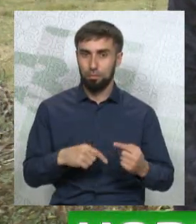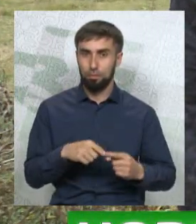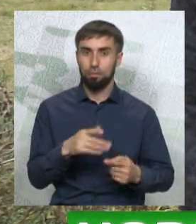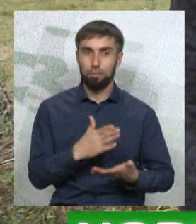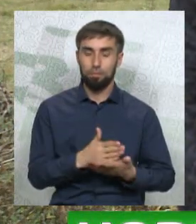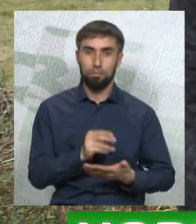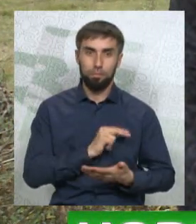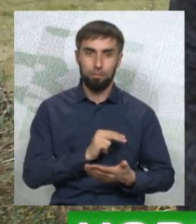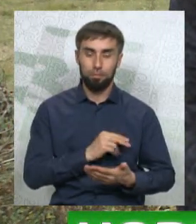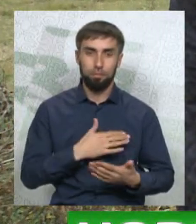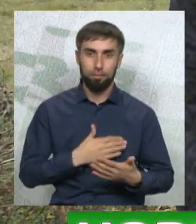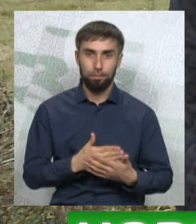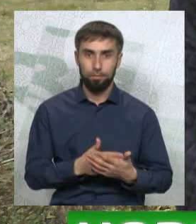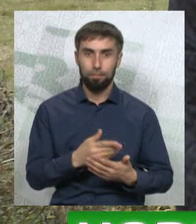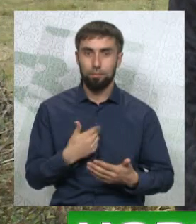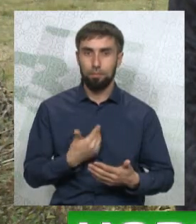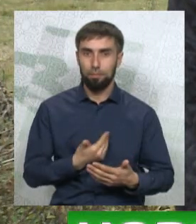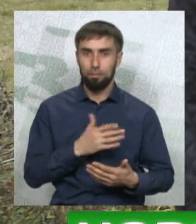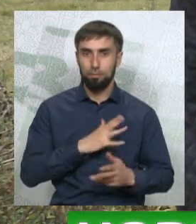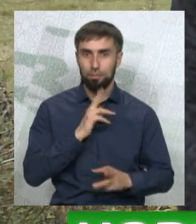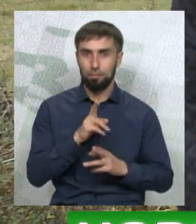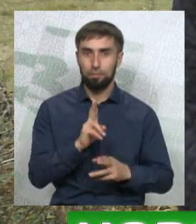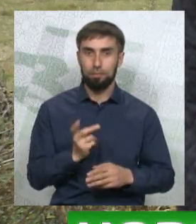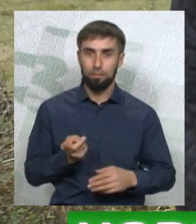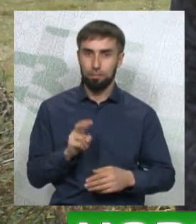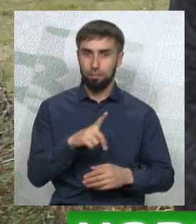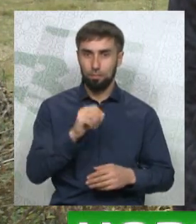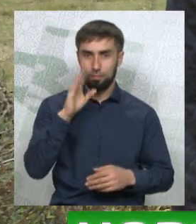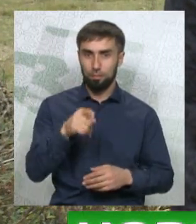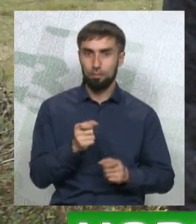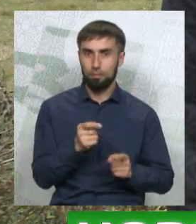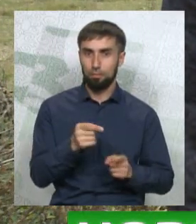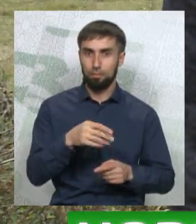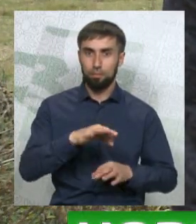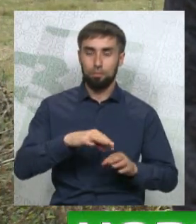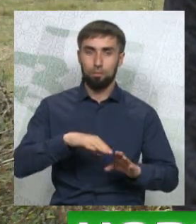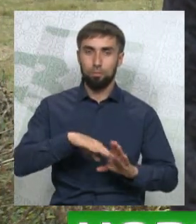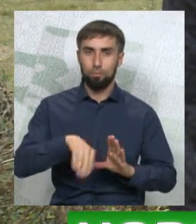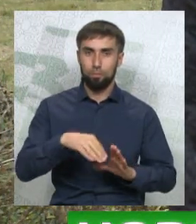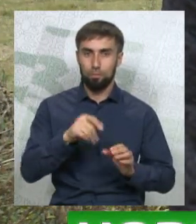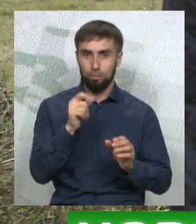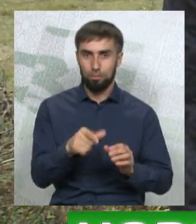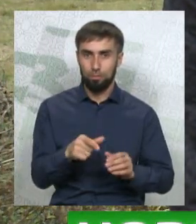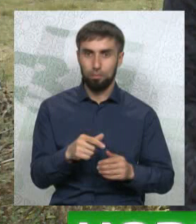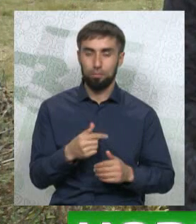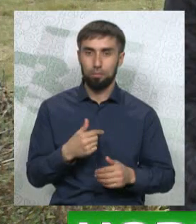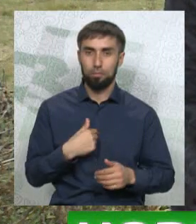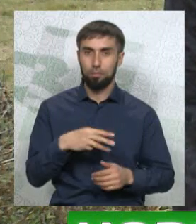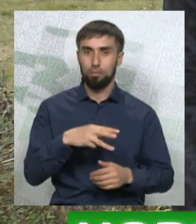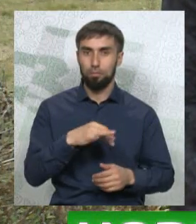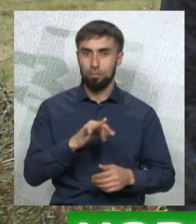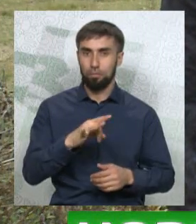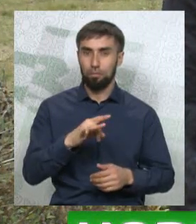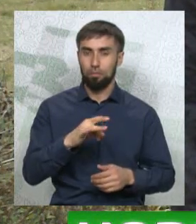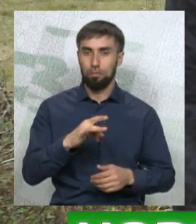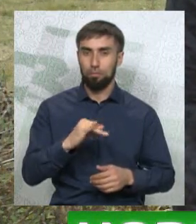добровольцы я бы хотел обратиться к тем кто приходит сюда за воду не бросать эти пустые бутылки мы у мусорных урн у